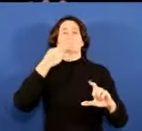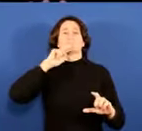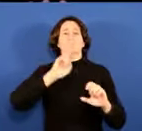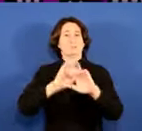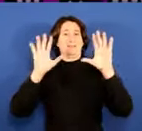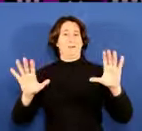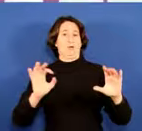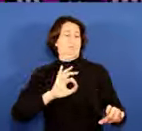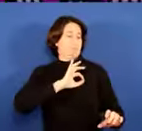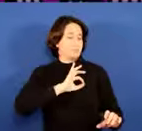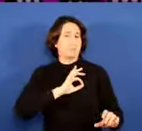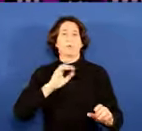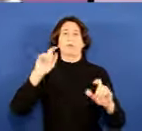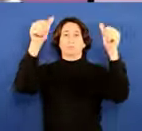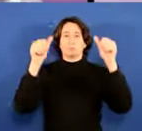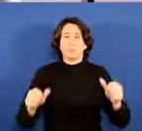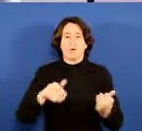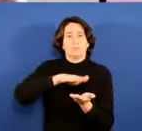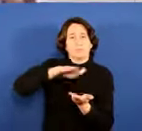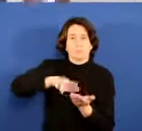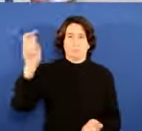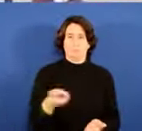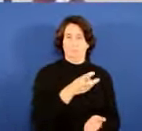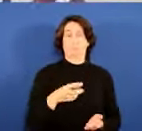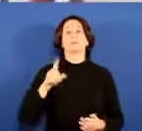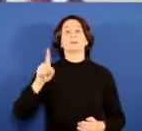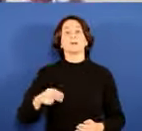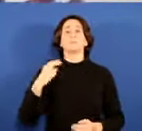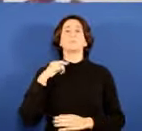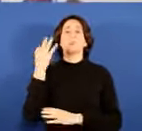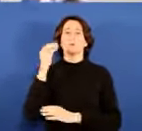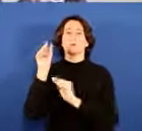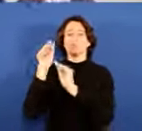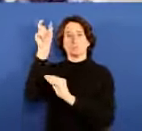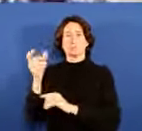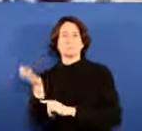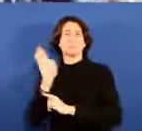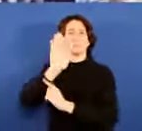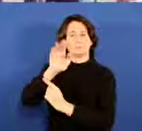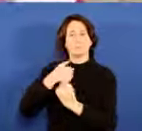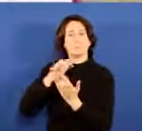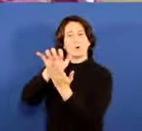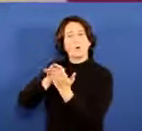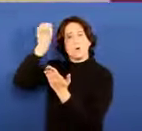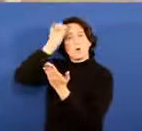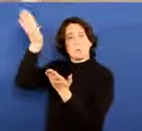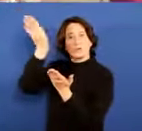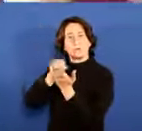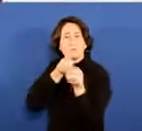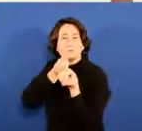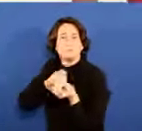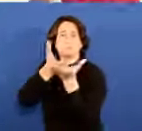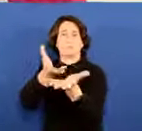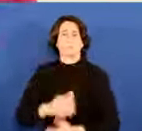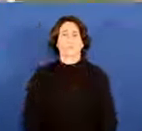25ean, emakumeenganako indarkeriaren aurkako nazioarteko eguna, puntu lila jarriko da zenbait egoitzetan eta batera